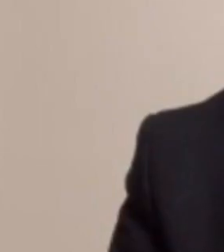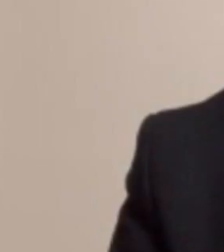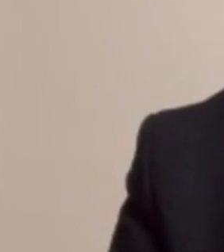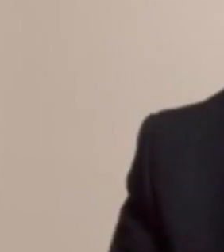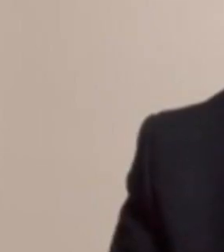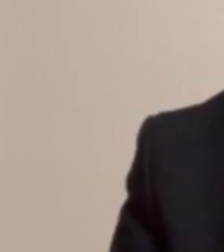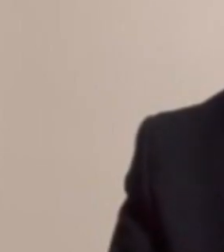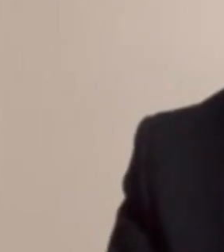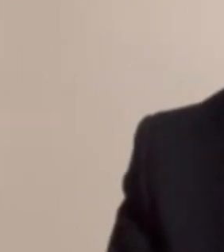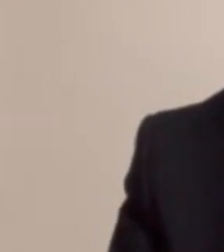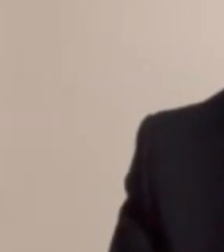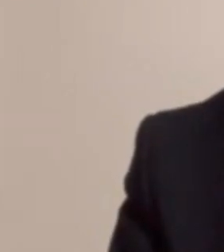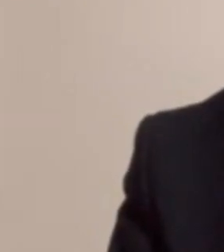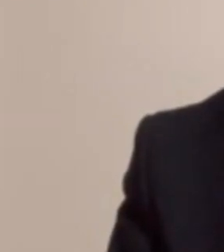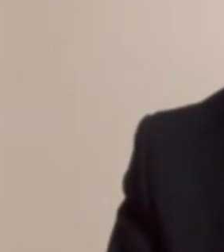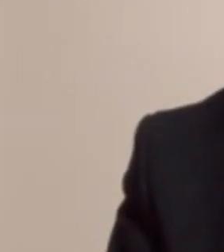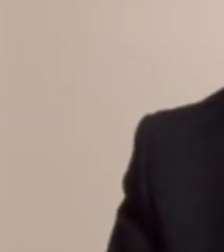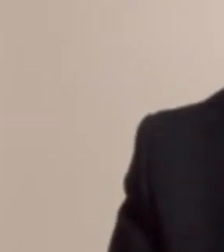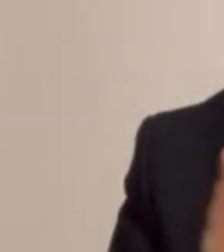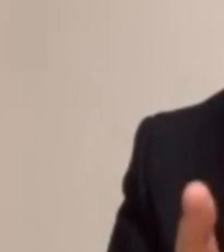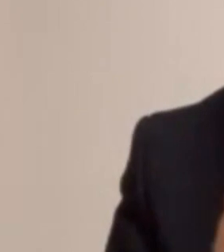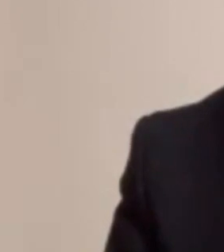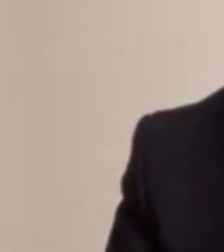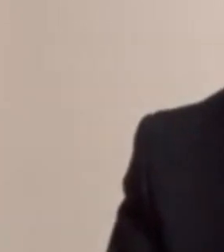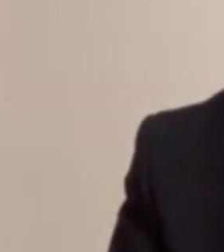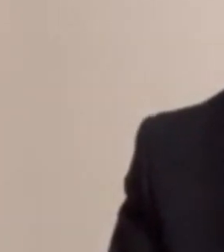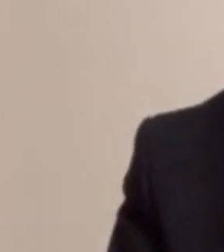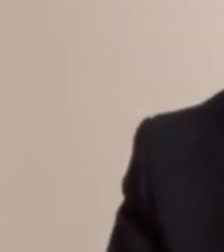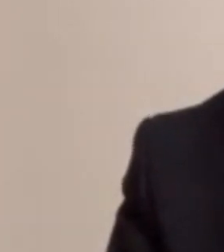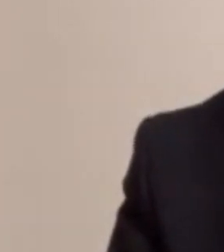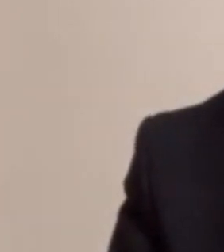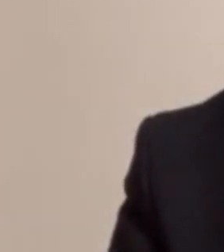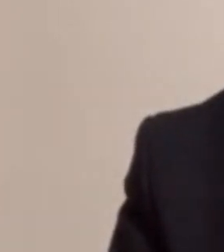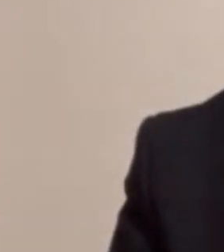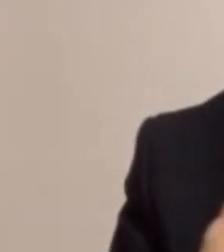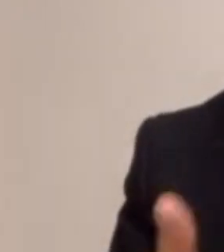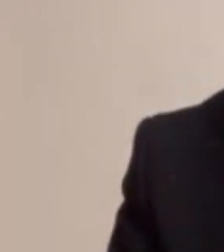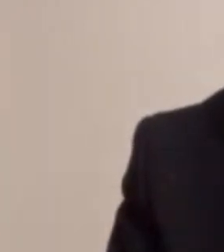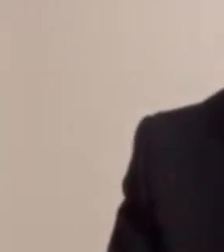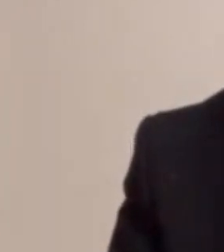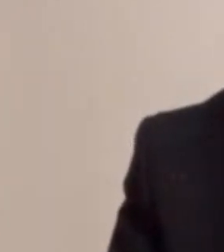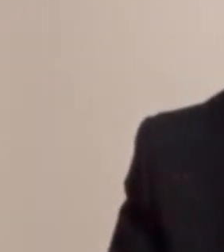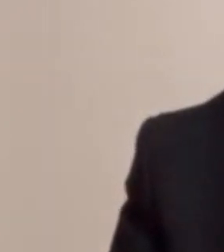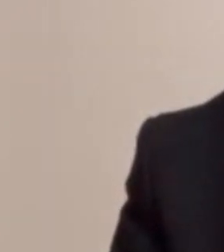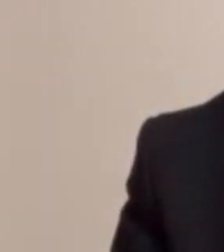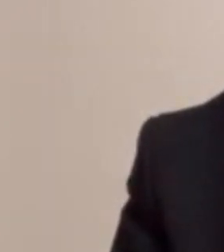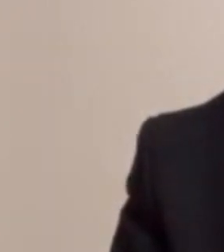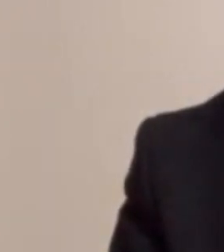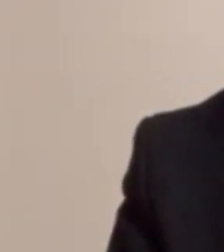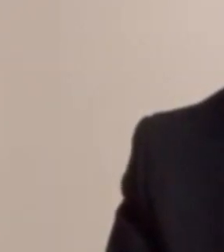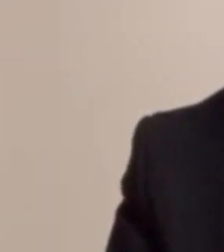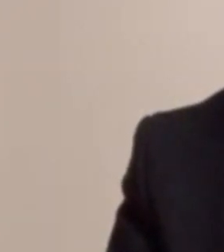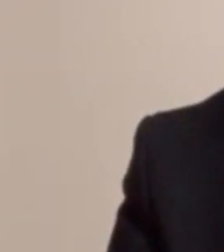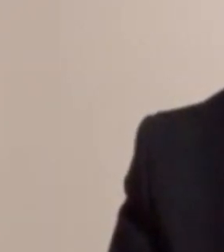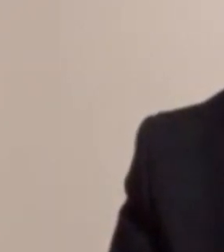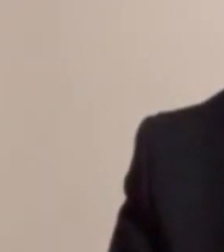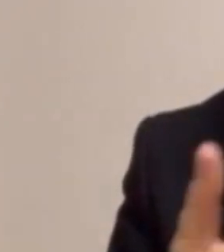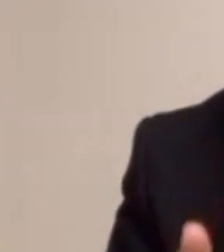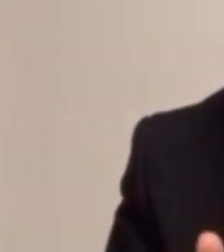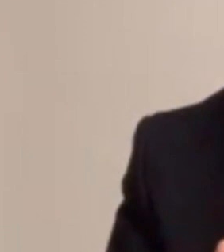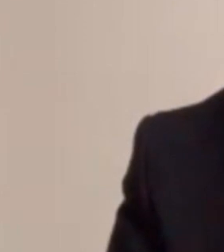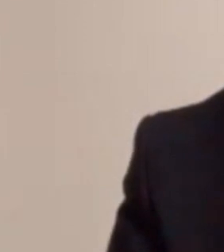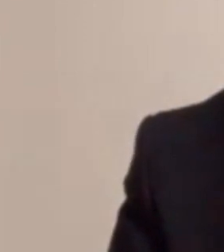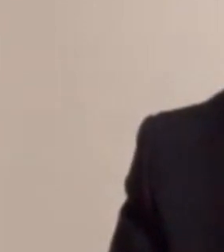أكيد نصلي من أجلكم ونبارك لكم افتتاح هذه القناة، ونتمنى دائما أن تنقلون